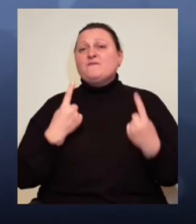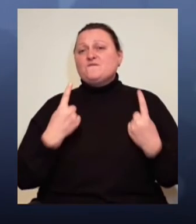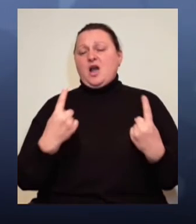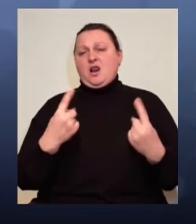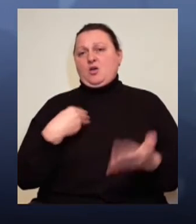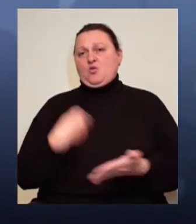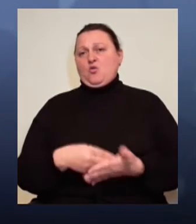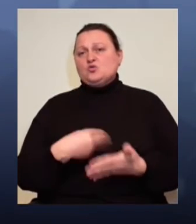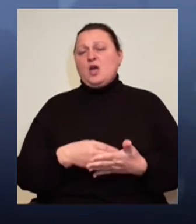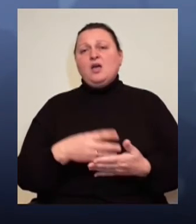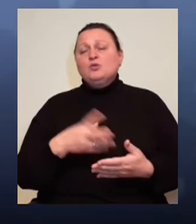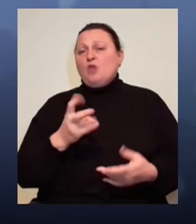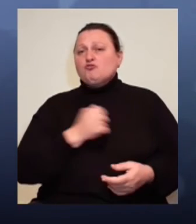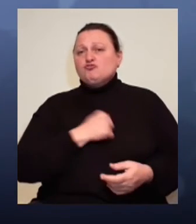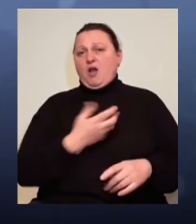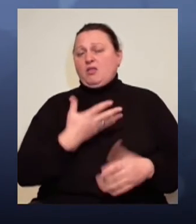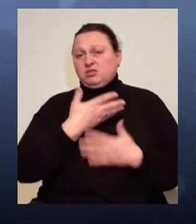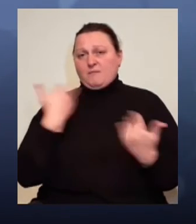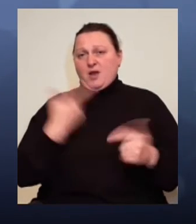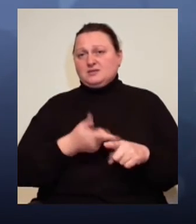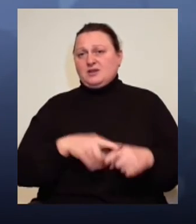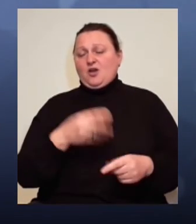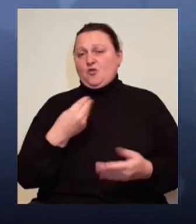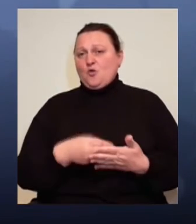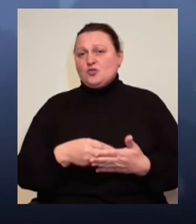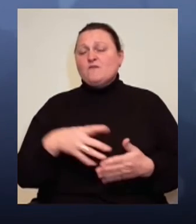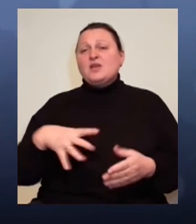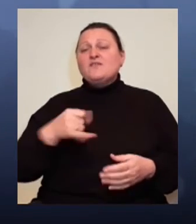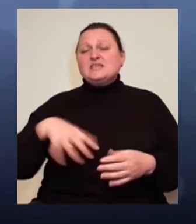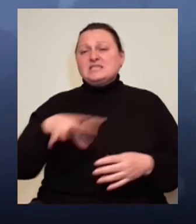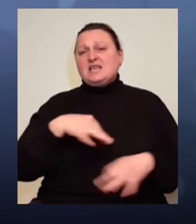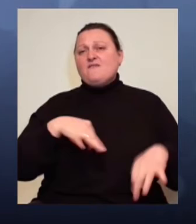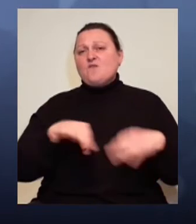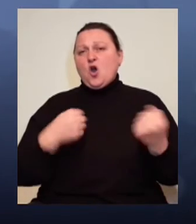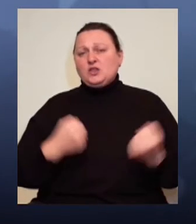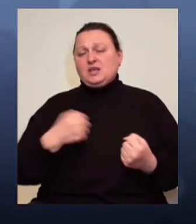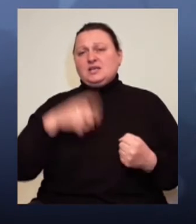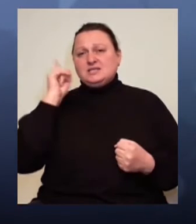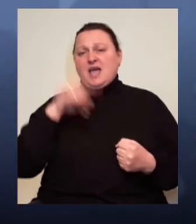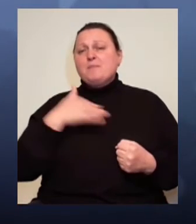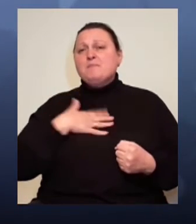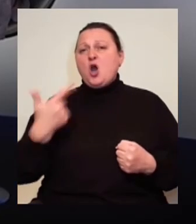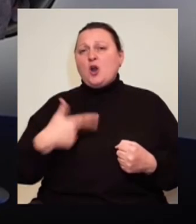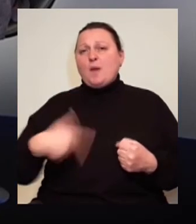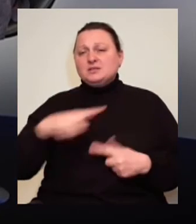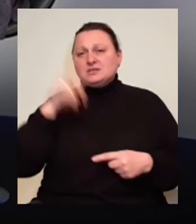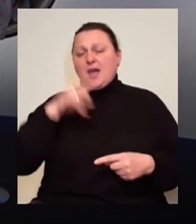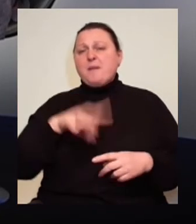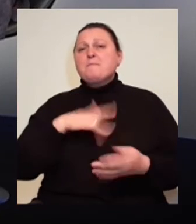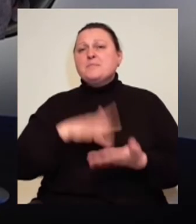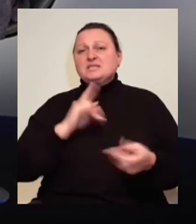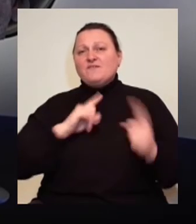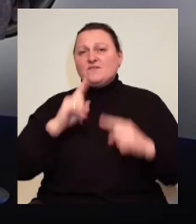немає. Це розуміє і кожен водій, це розуміє і міська влада, і ми, громадськість, розуміємо, що для того,